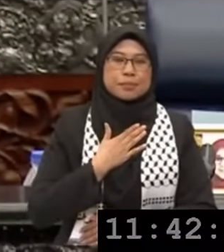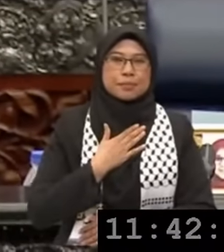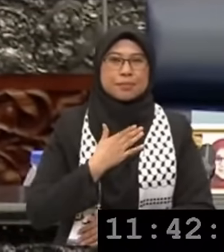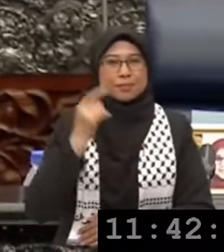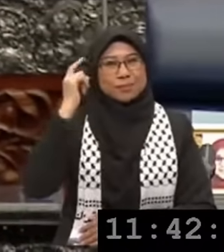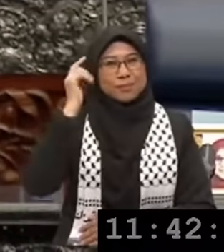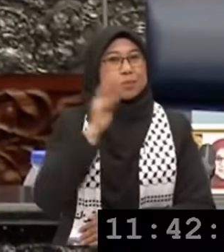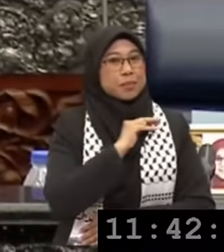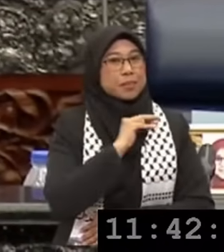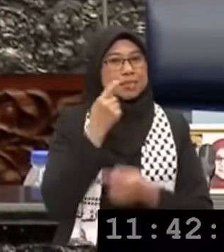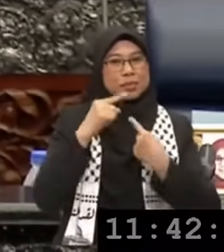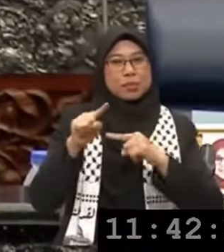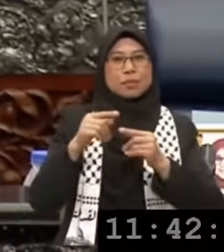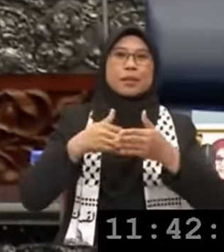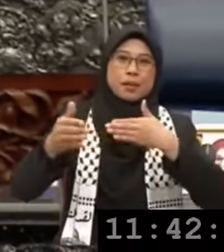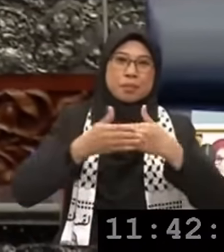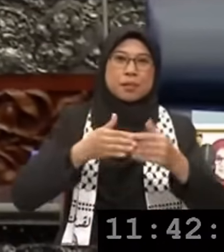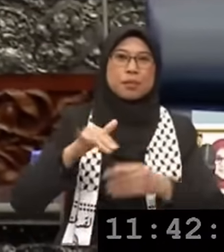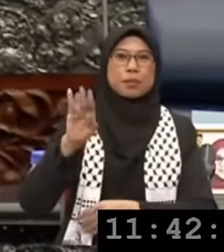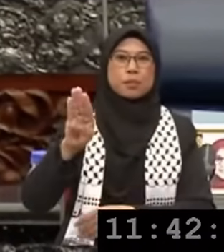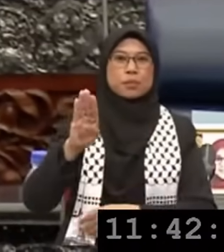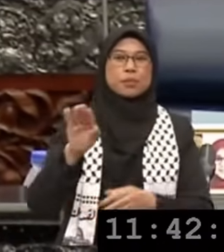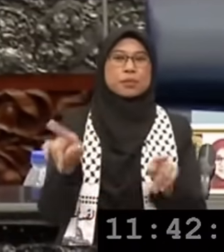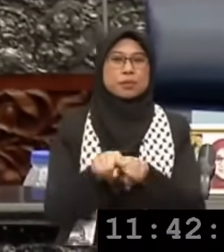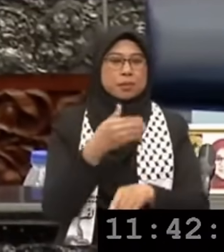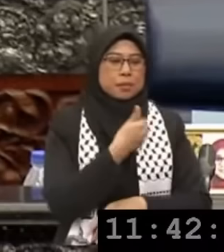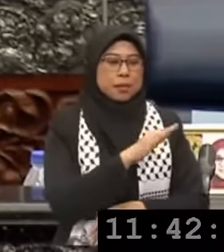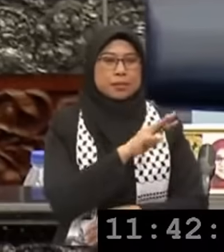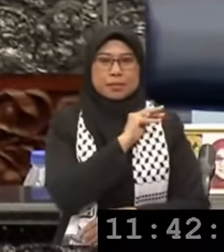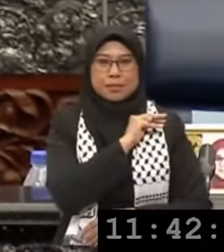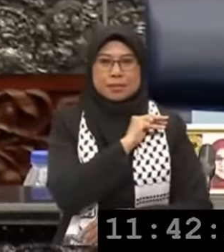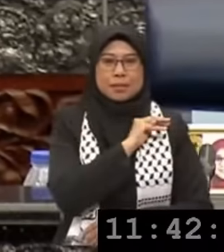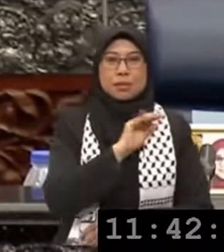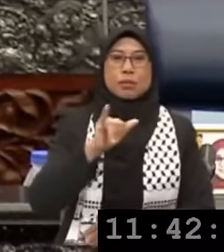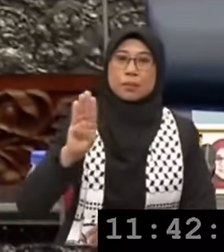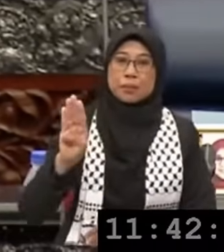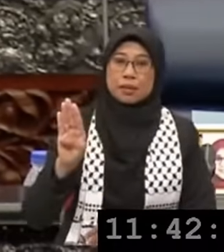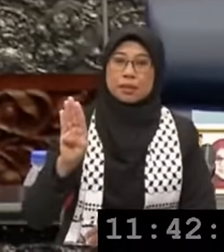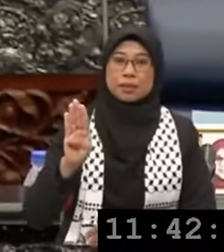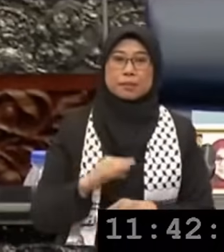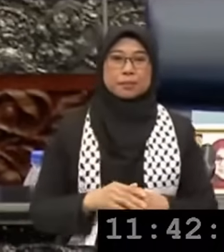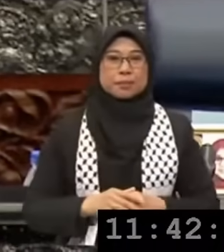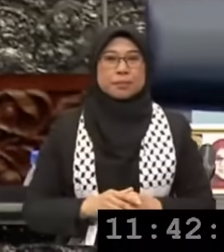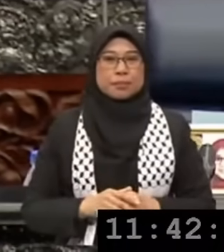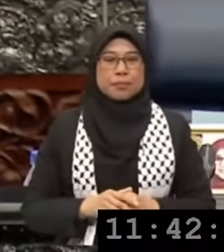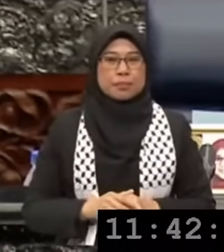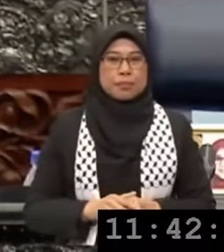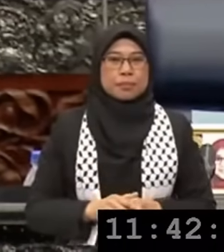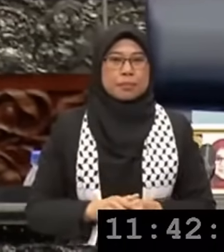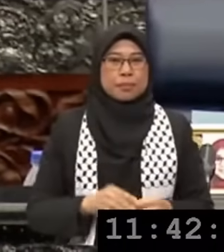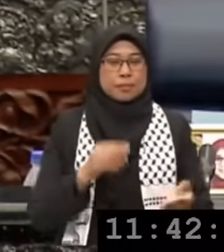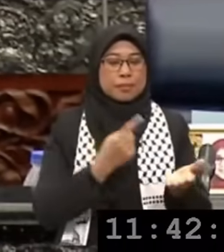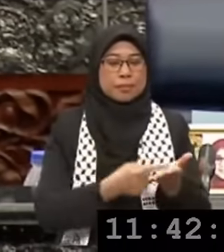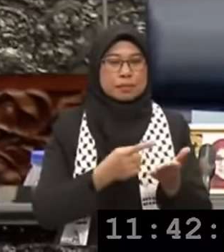menteri akan datang menjawab tak apa yang berhormat pun bekas menteri yang berhormat dalam membicarakan